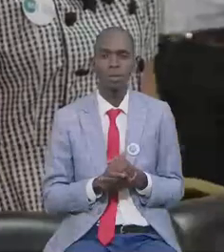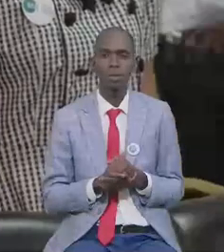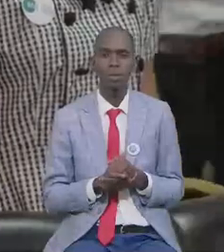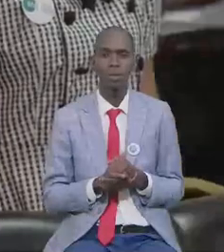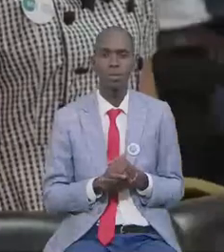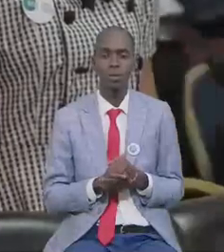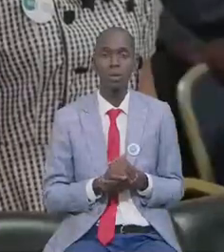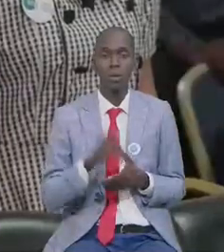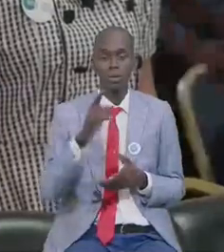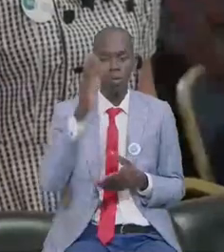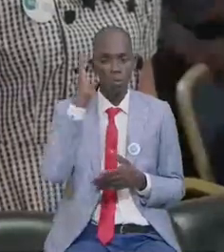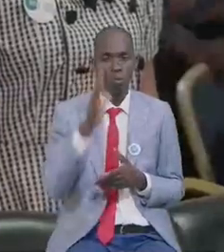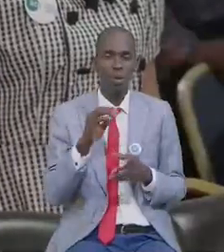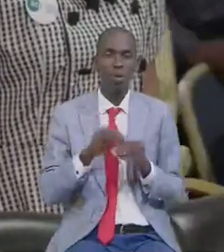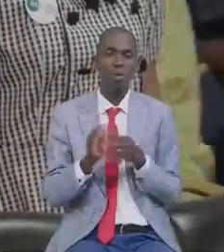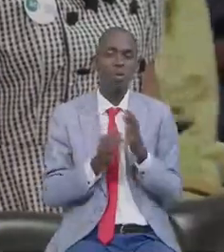Tu pourras.